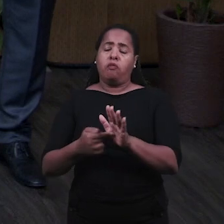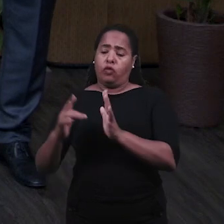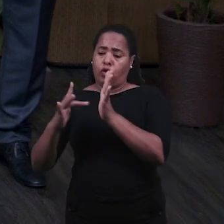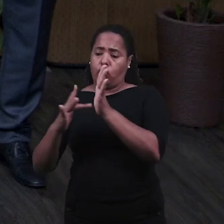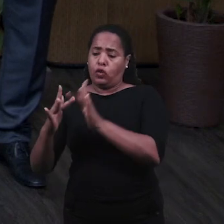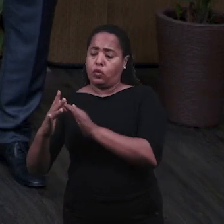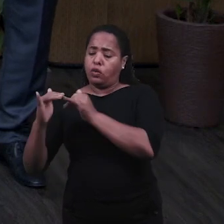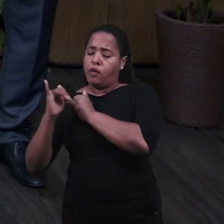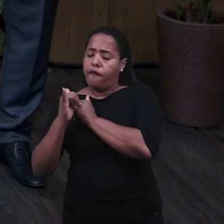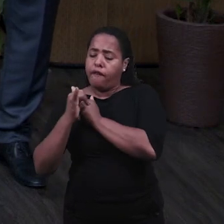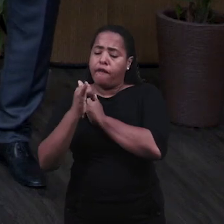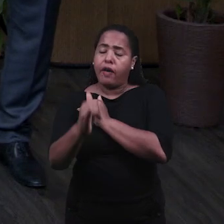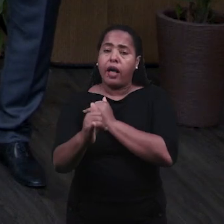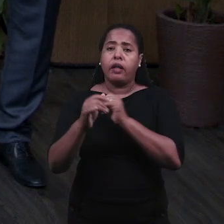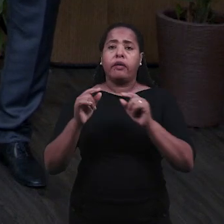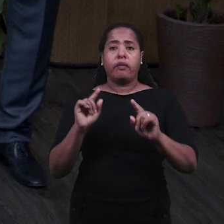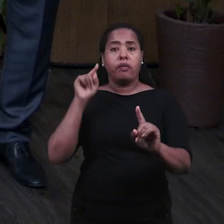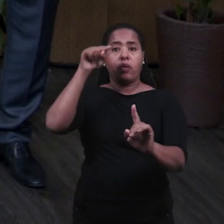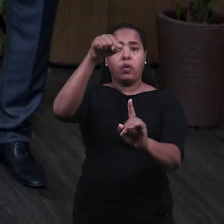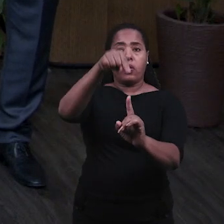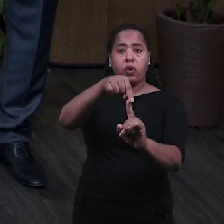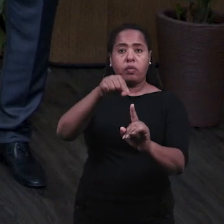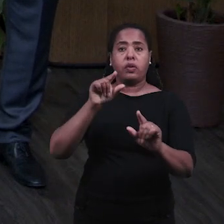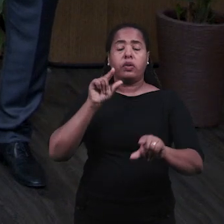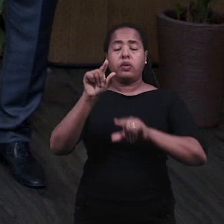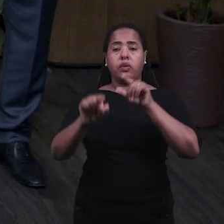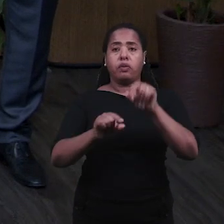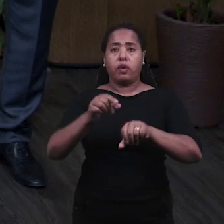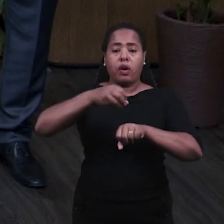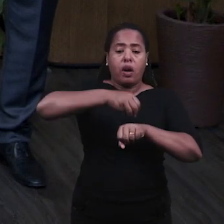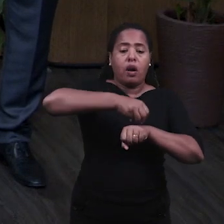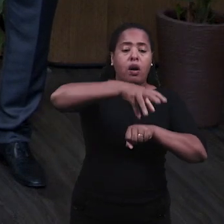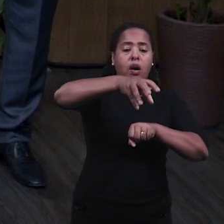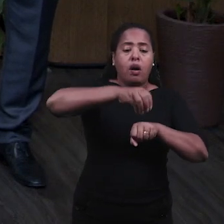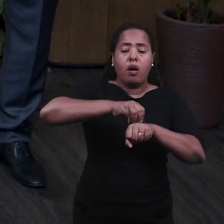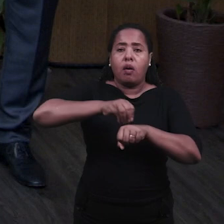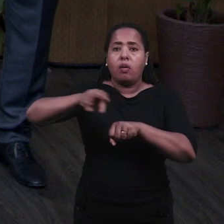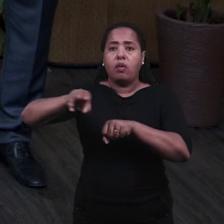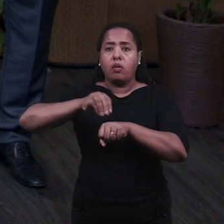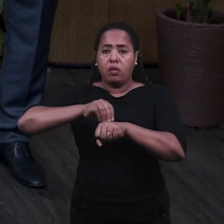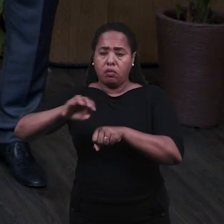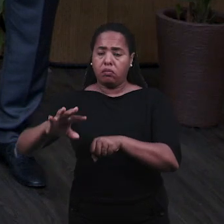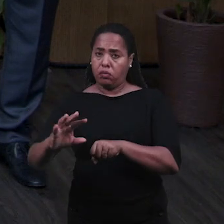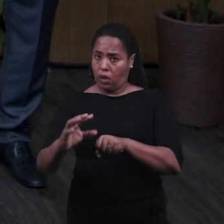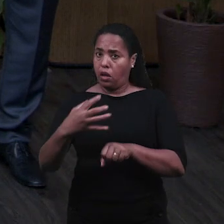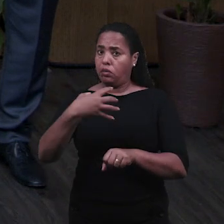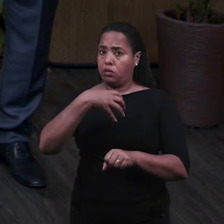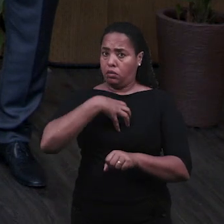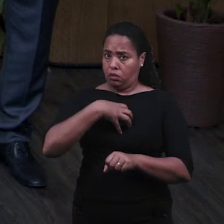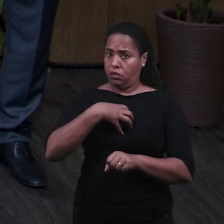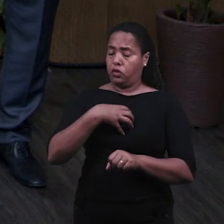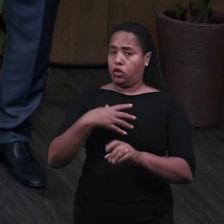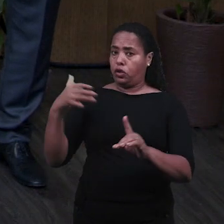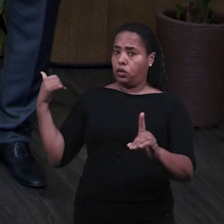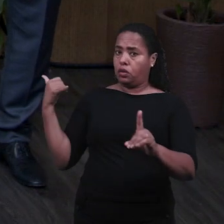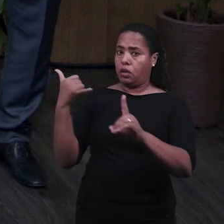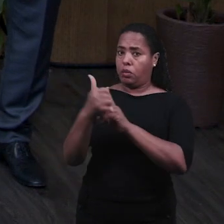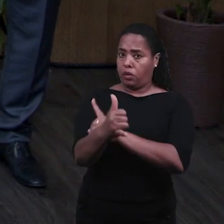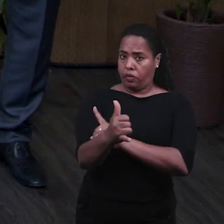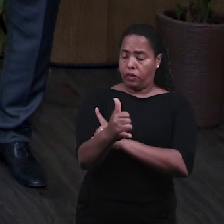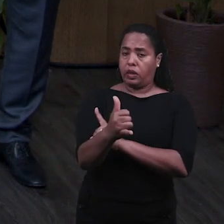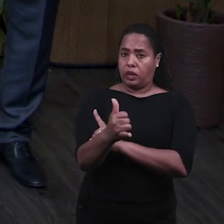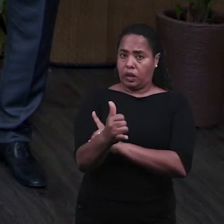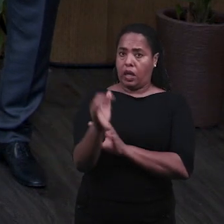bien, notre objectif, c'est partager le sens prophétique